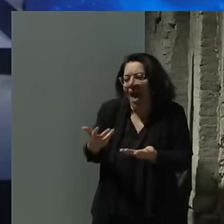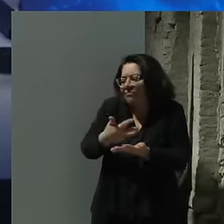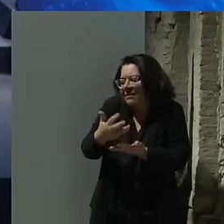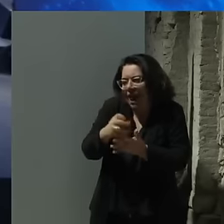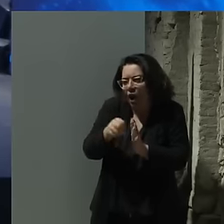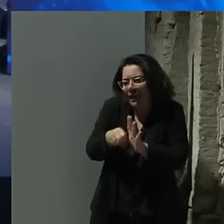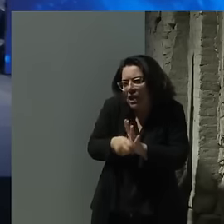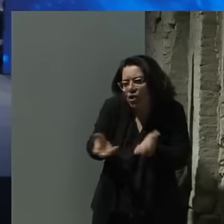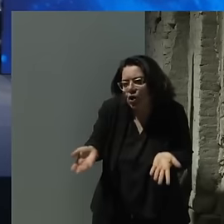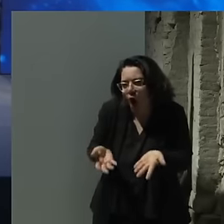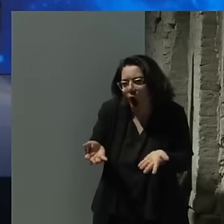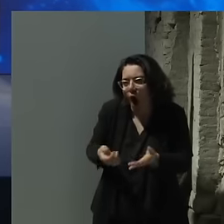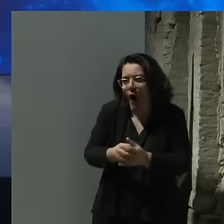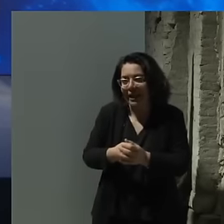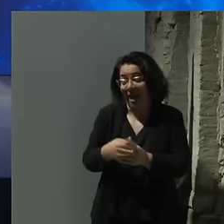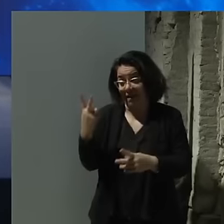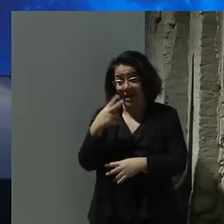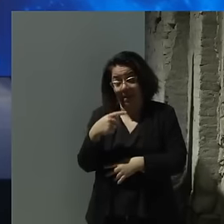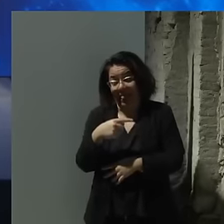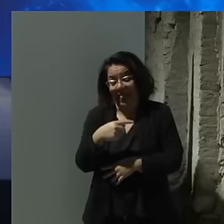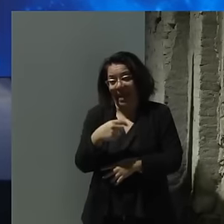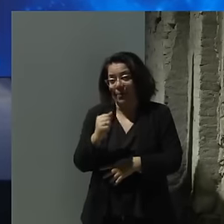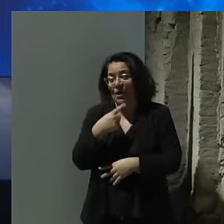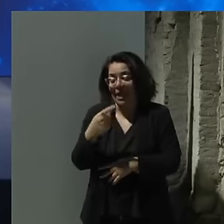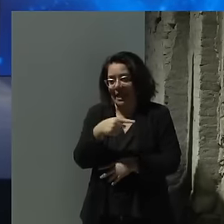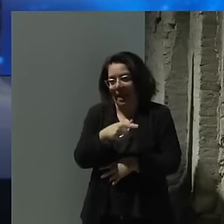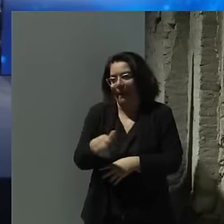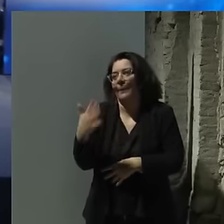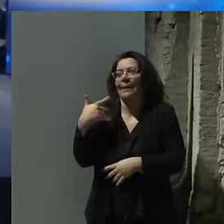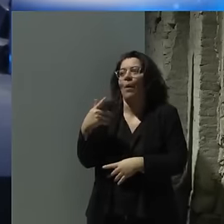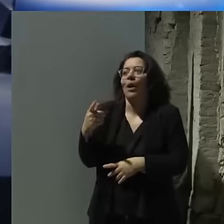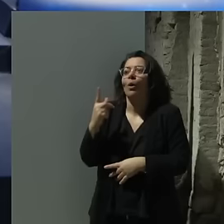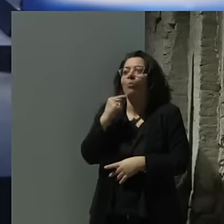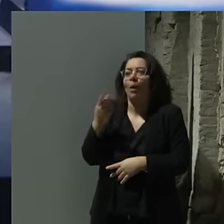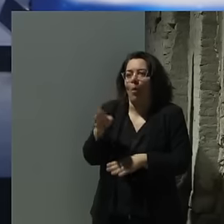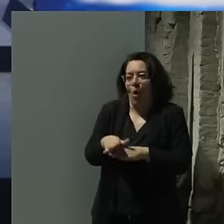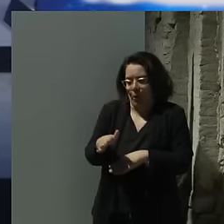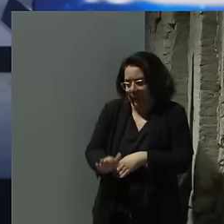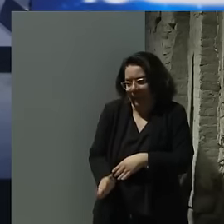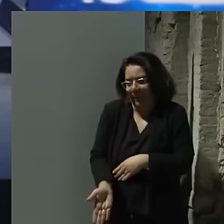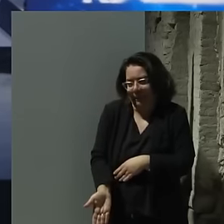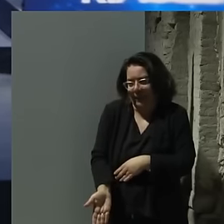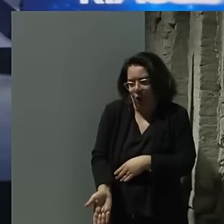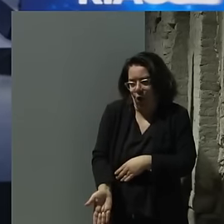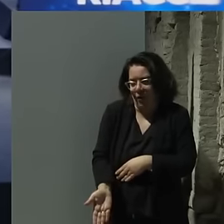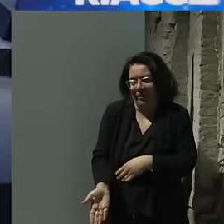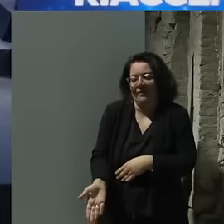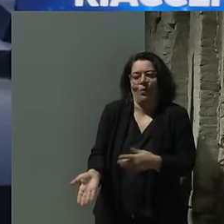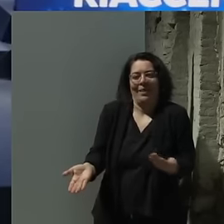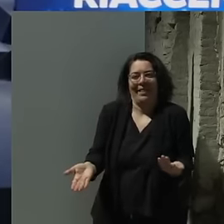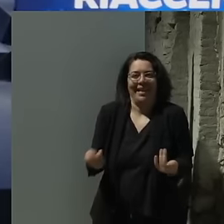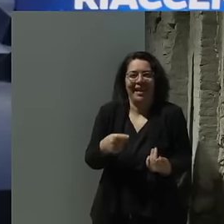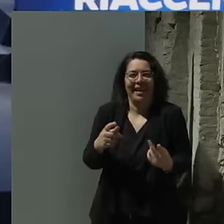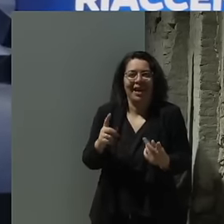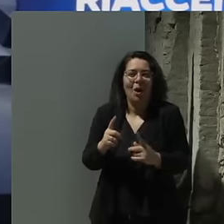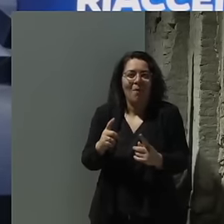Lui ne ha passate di tutti i colori, perché le reazioni che ha avuto, era piccolo, era un bambino, le reazioni che ha avuto sono state reazioni